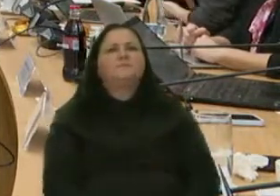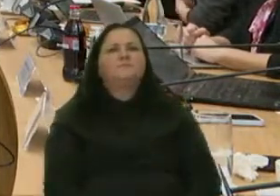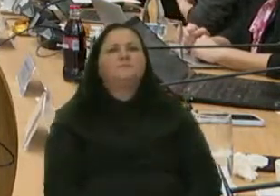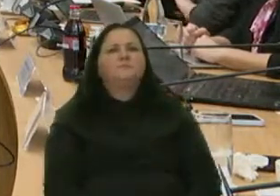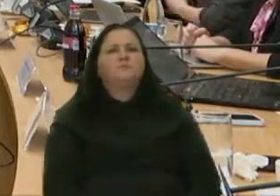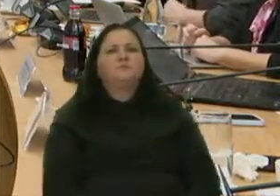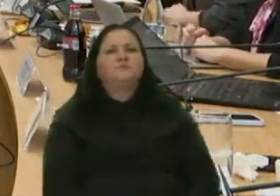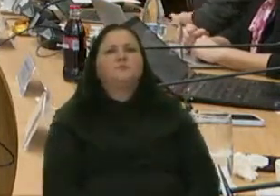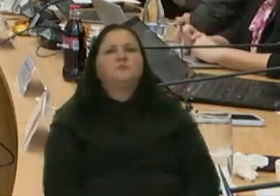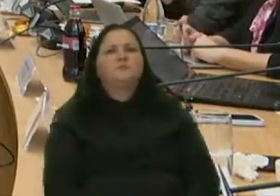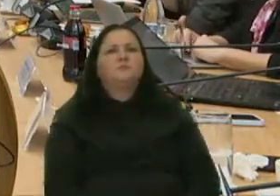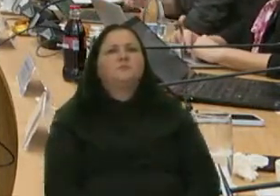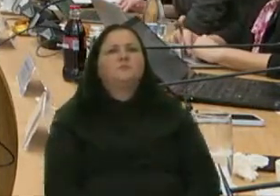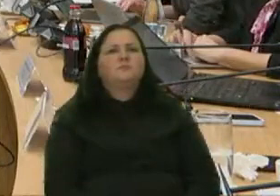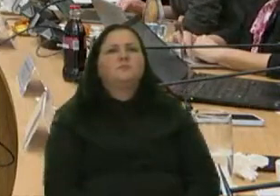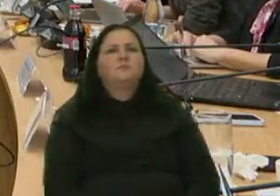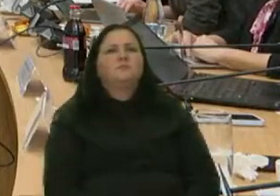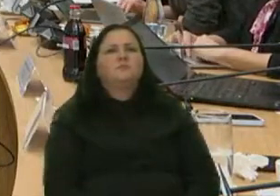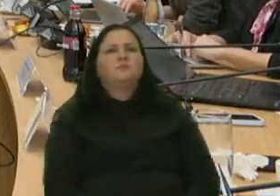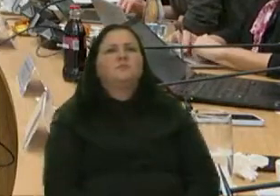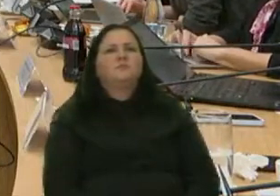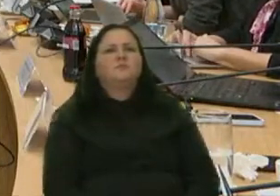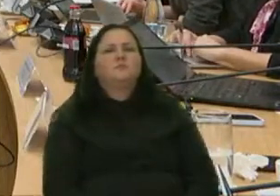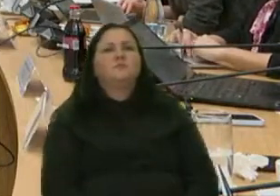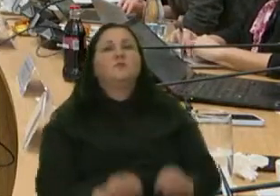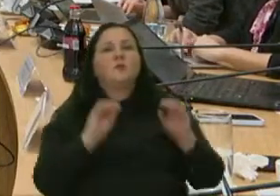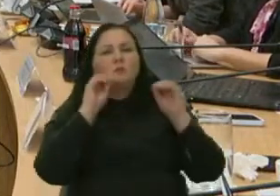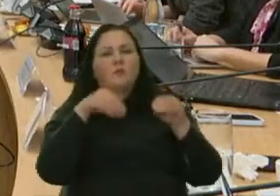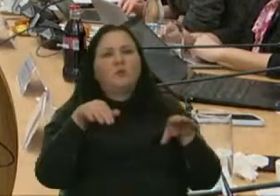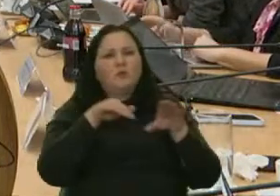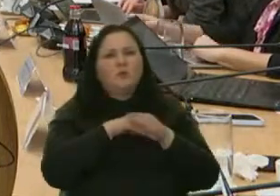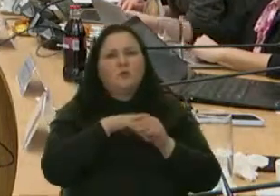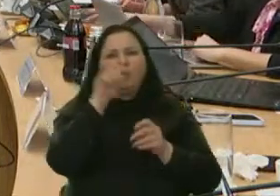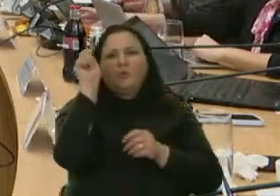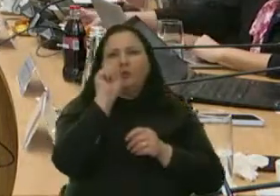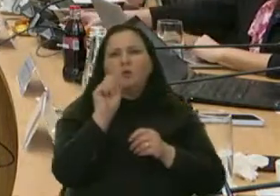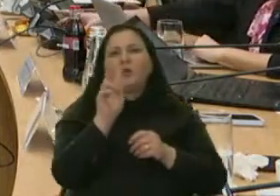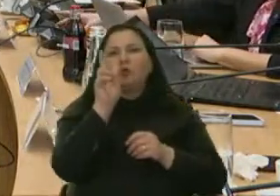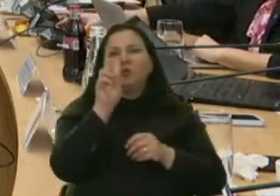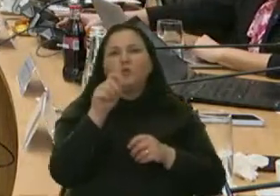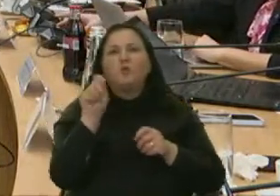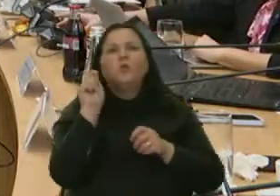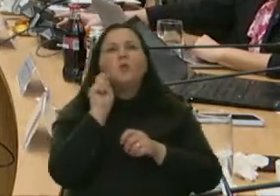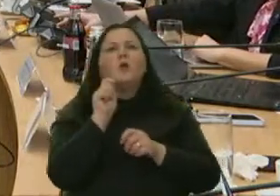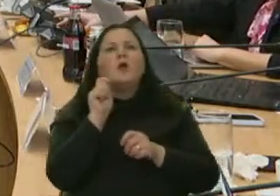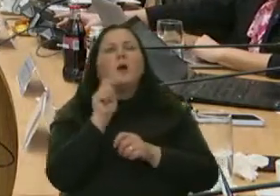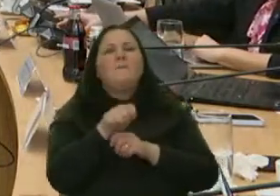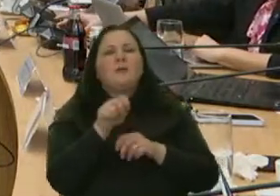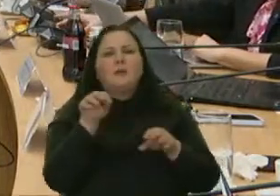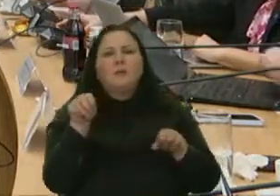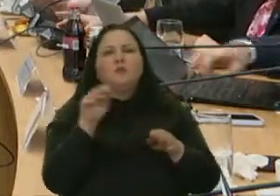vă retrage să vă și deconectați supun la vot proiectul numărul do cu amendamentul